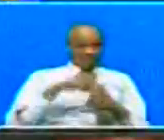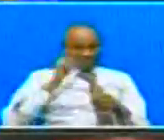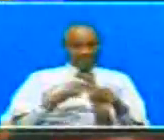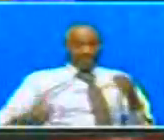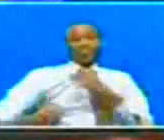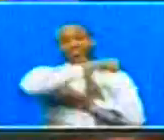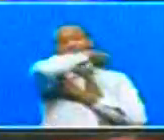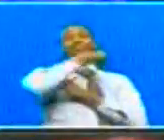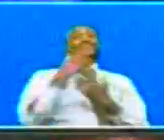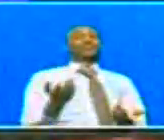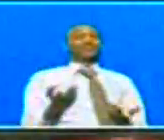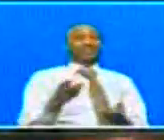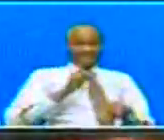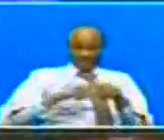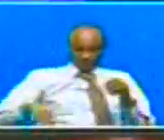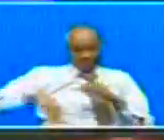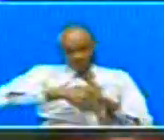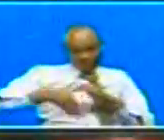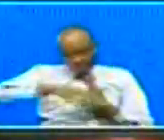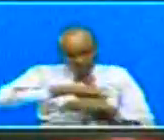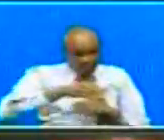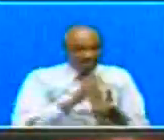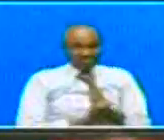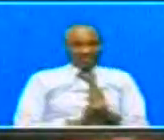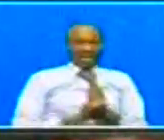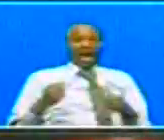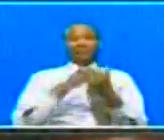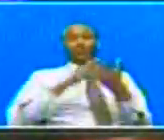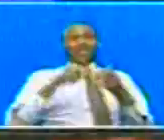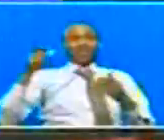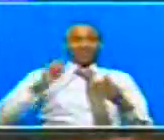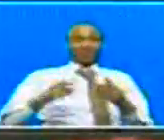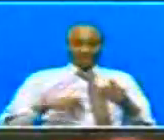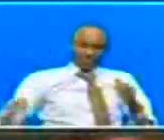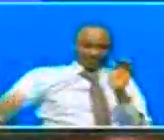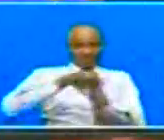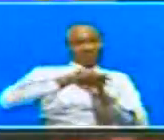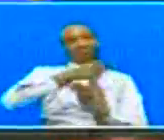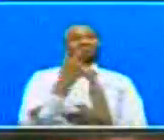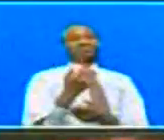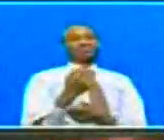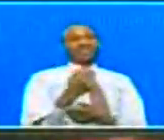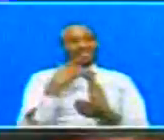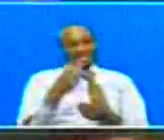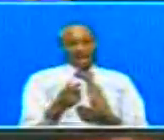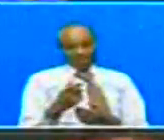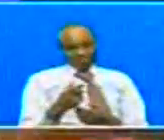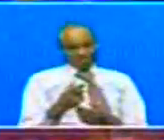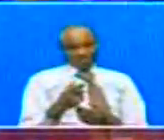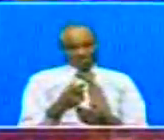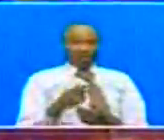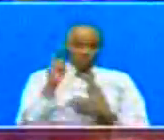geta. Unajua za ile unaenda na mpira au unaenda mzuri kufunga. Sasa ule mwingine anakuja nyuma anakupiga geta. Sasa Uhuru amepiga corruption